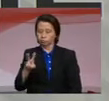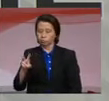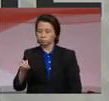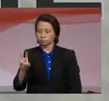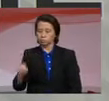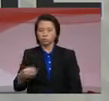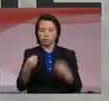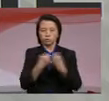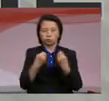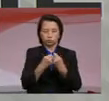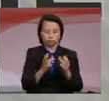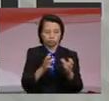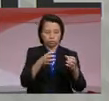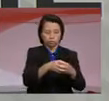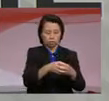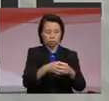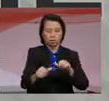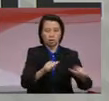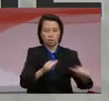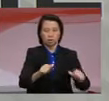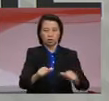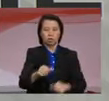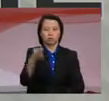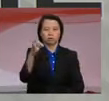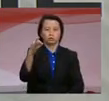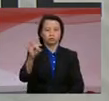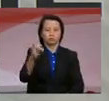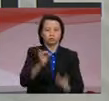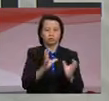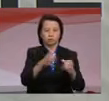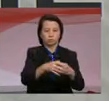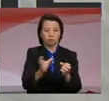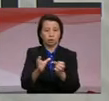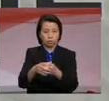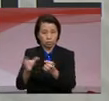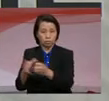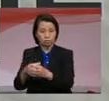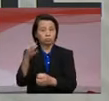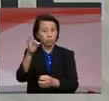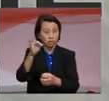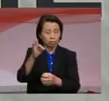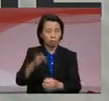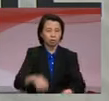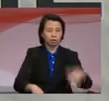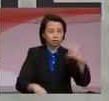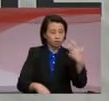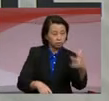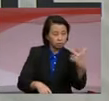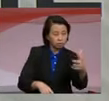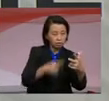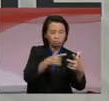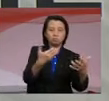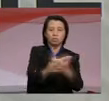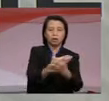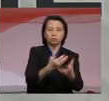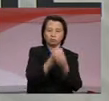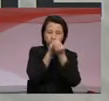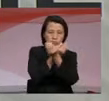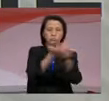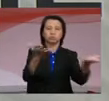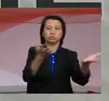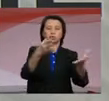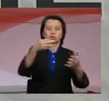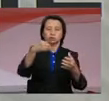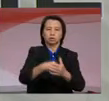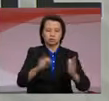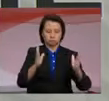2020, jumlah kluster yang aktif adalah 19 kluster, di mana terdapat 13 kluster baru yang diumumkan